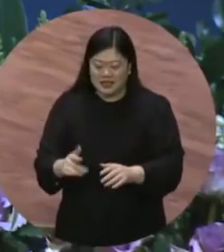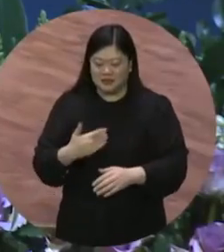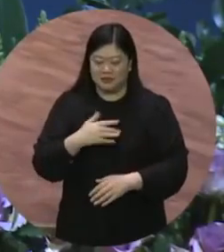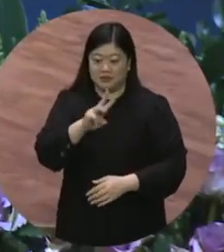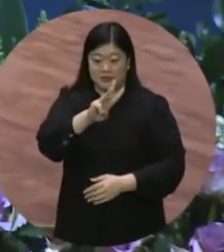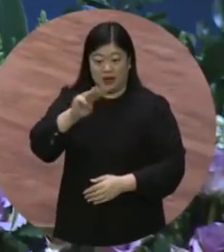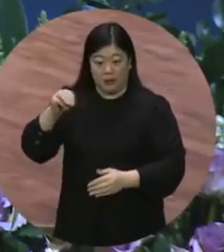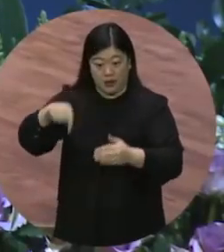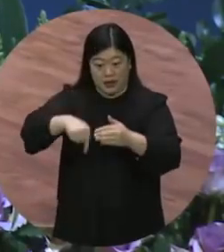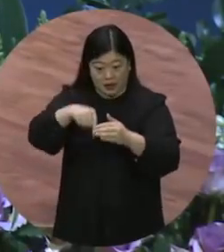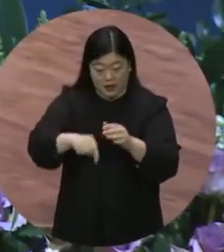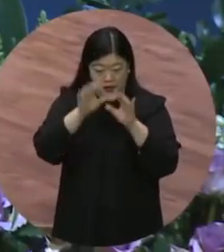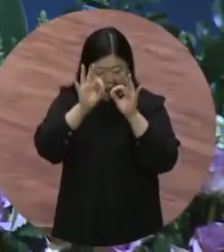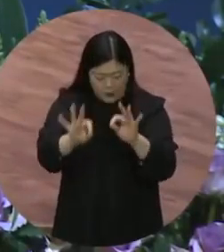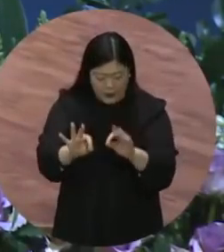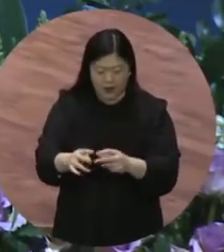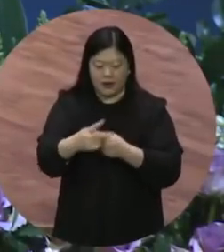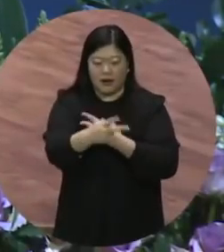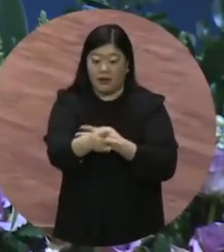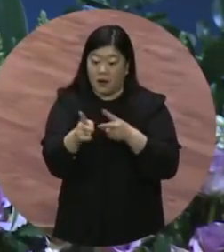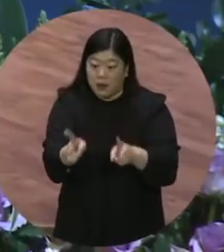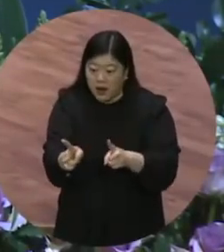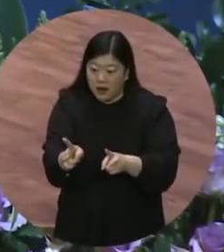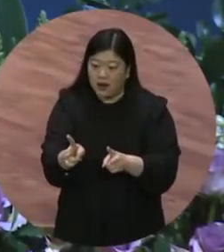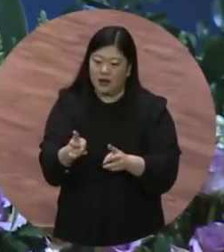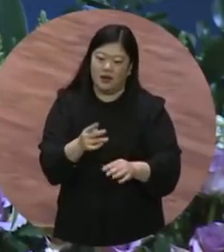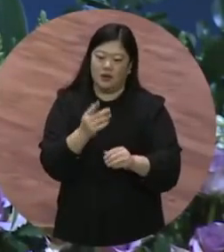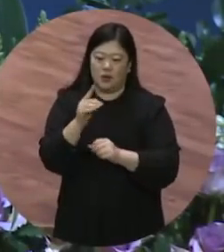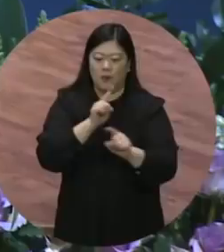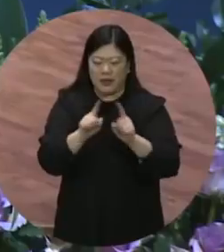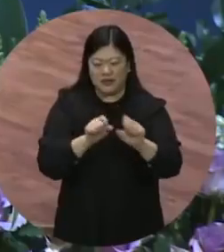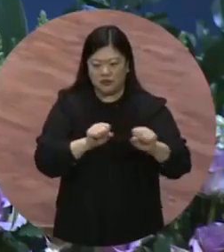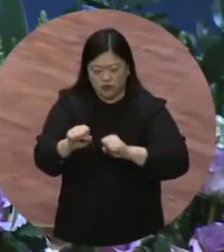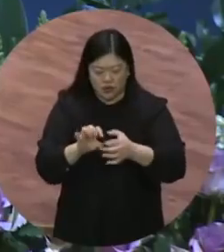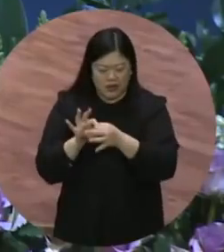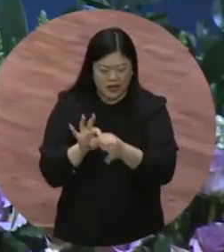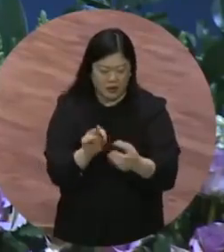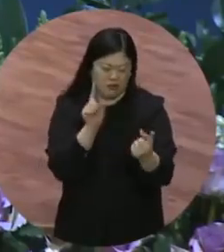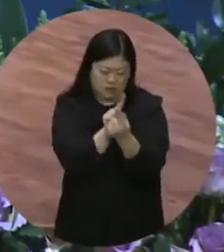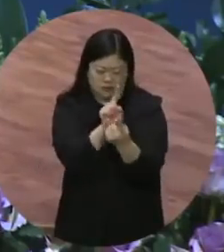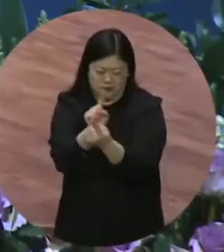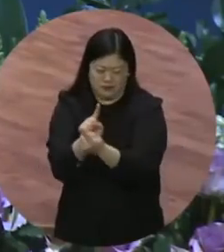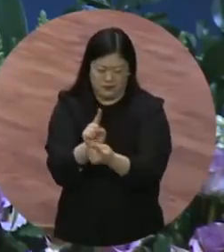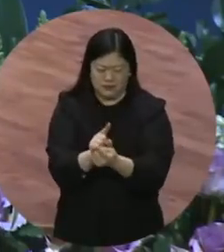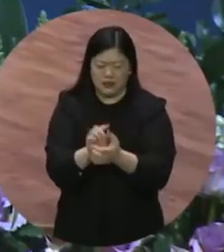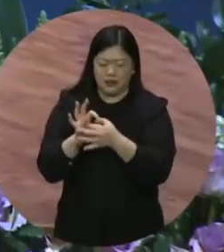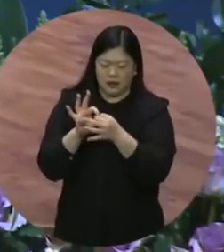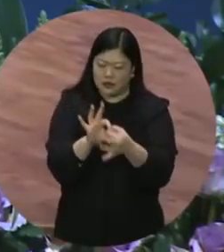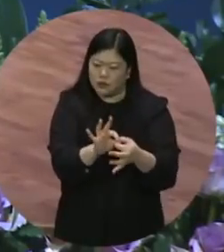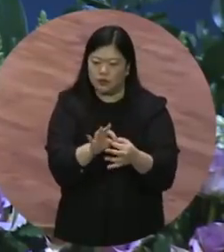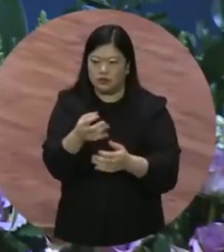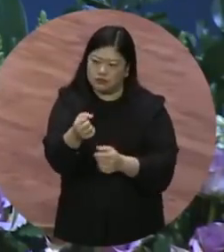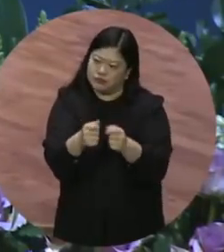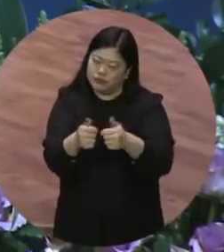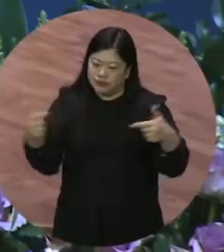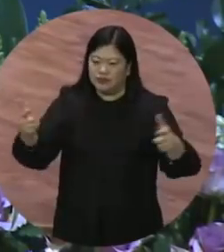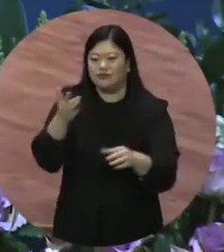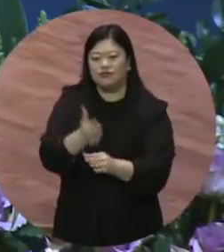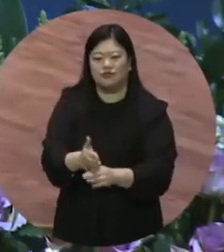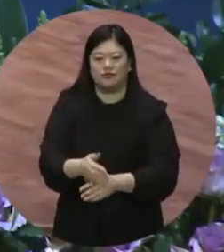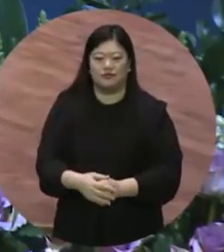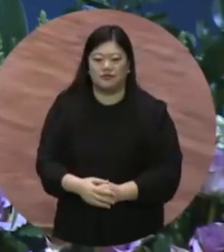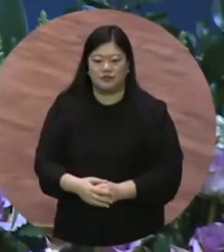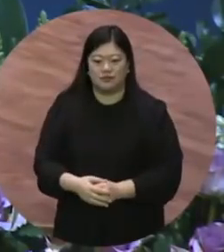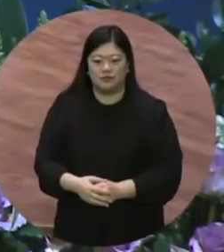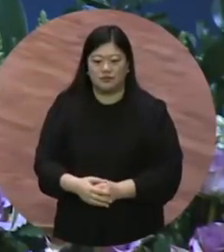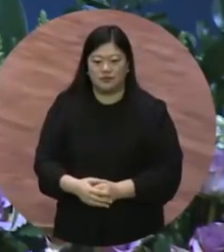이상 말씀운동을 하고 있습니다. 우리는 4천 말씀운동에 도전해야 됩니다. 이유는 하나님의 말씀이기 때문에 그렇습니다. 말씀 앞에